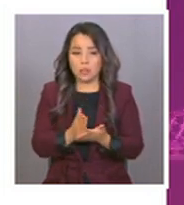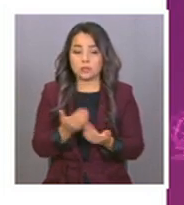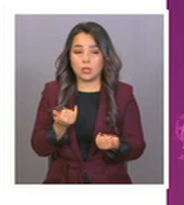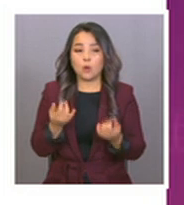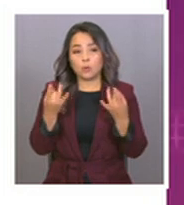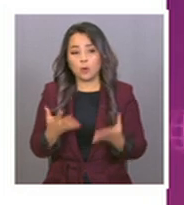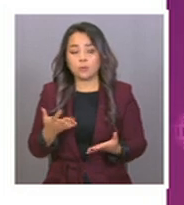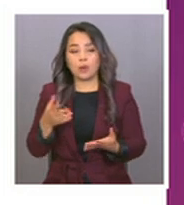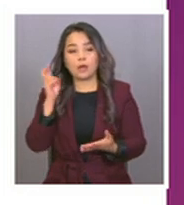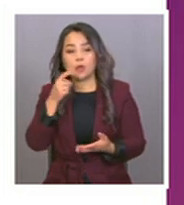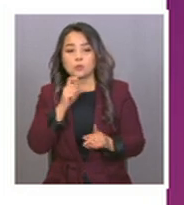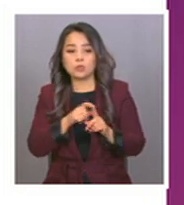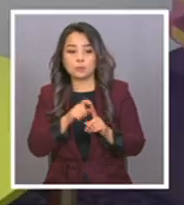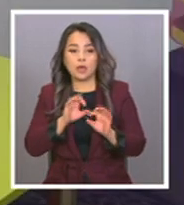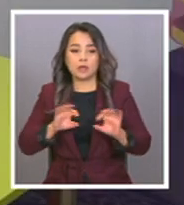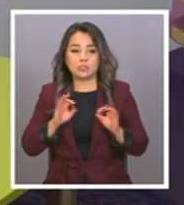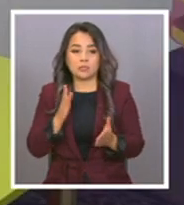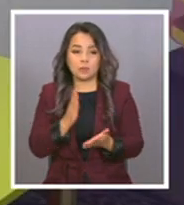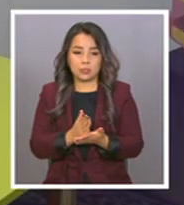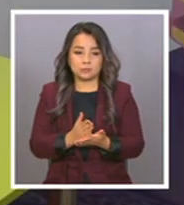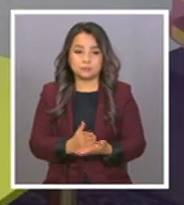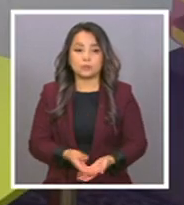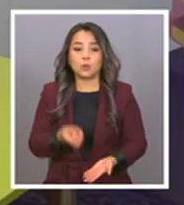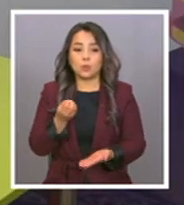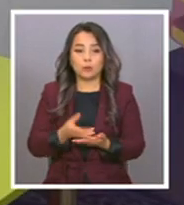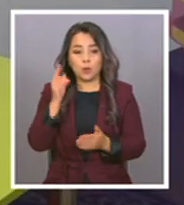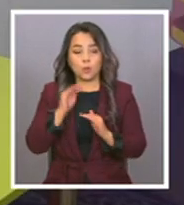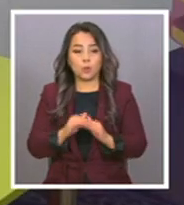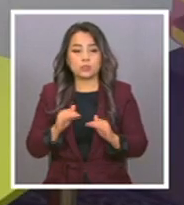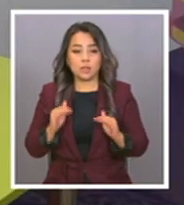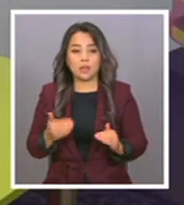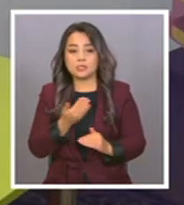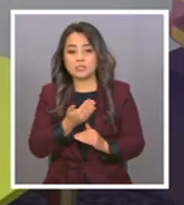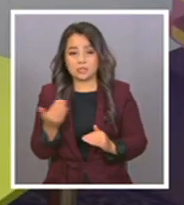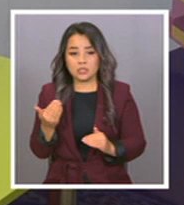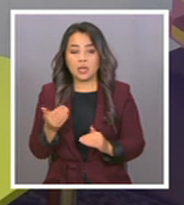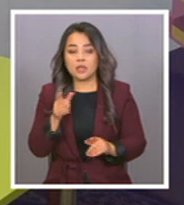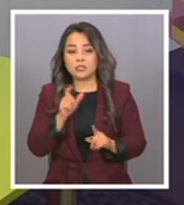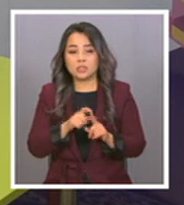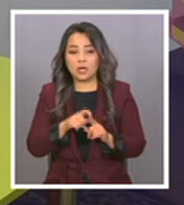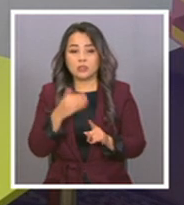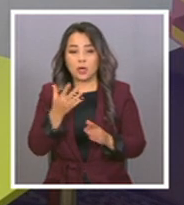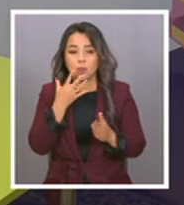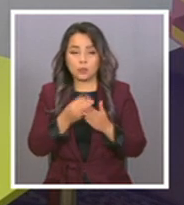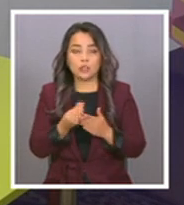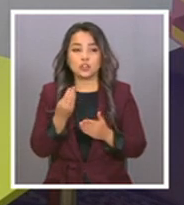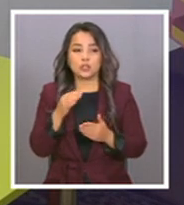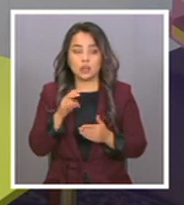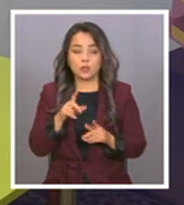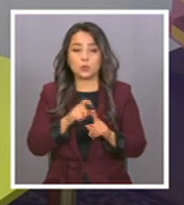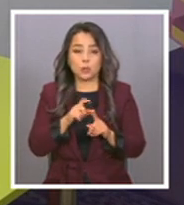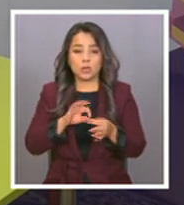қара сөзбен айтылатын сөздер. Құрметті оқушылар, сіздер шешендік сөздер, шешендік